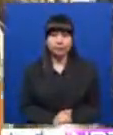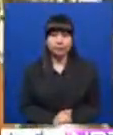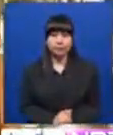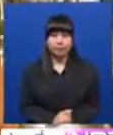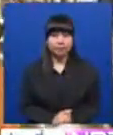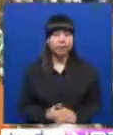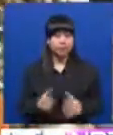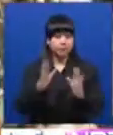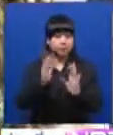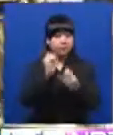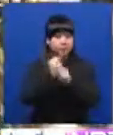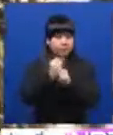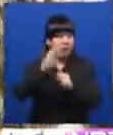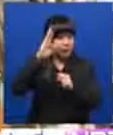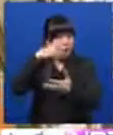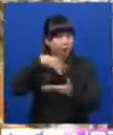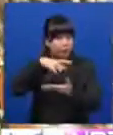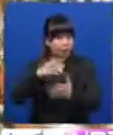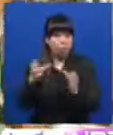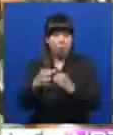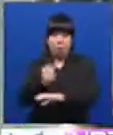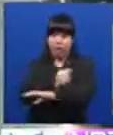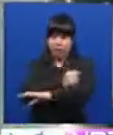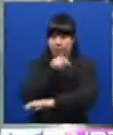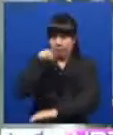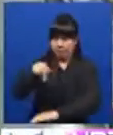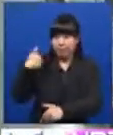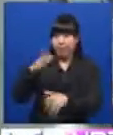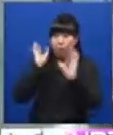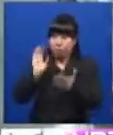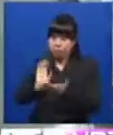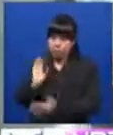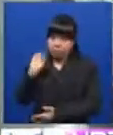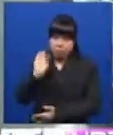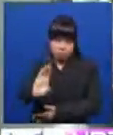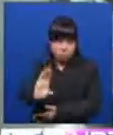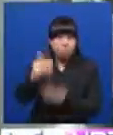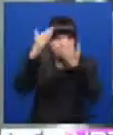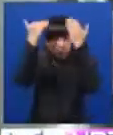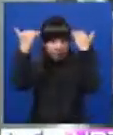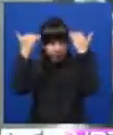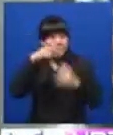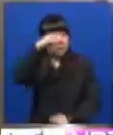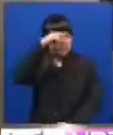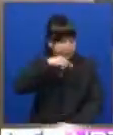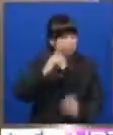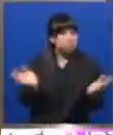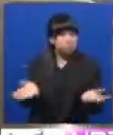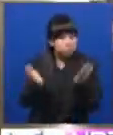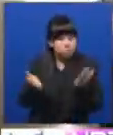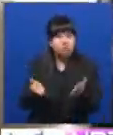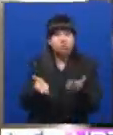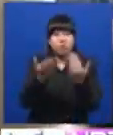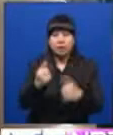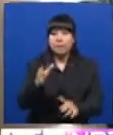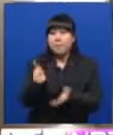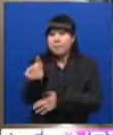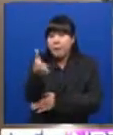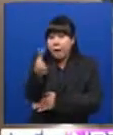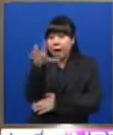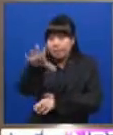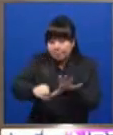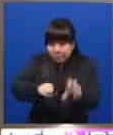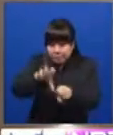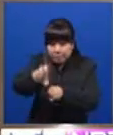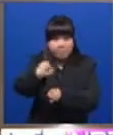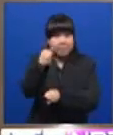เจ้าหน้าที่เปิดเผยว่าแรงงานประมงกลุ่มนี้มีทั้งนายทุนที่เป็นชาวเวียดนามและชาวไทยสนับสนุนโดยเมื่อพวกเขาจับปลาได้จะแปร